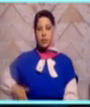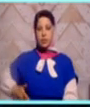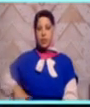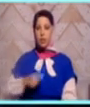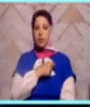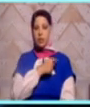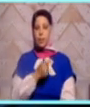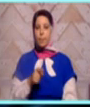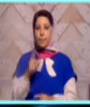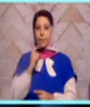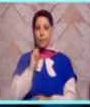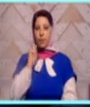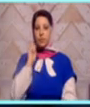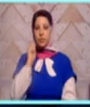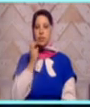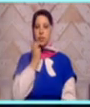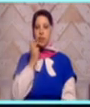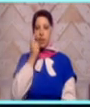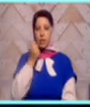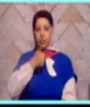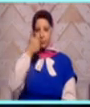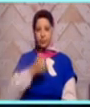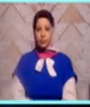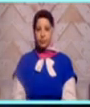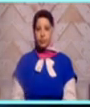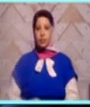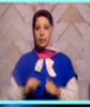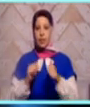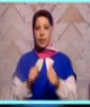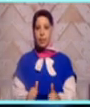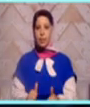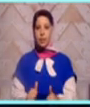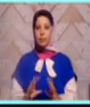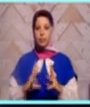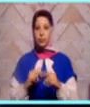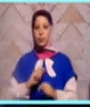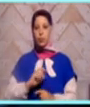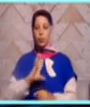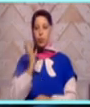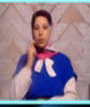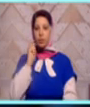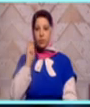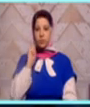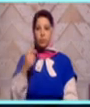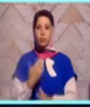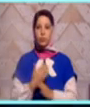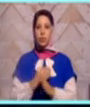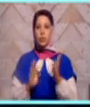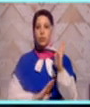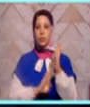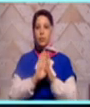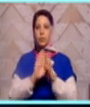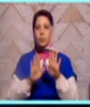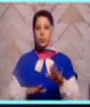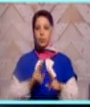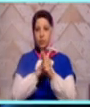القلب في محافظه قنا، وانا الحمله تسير بالتوازي فننطلق الى كل المحافظات حتى نصل بمعدلات الانتظار